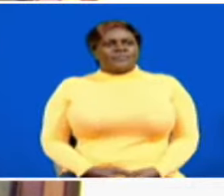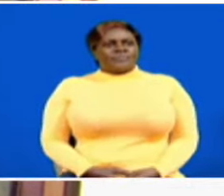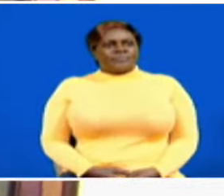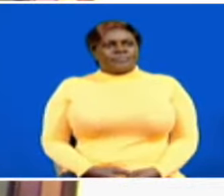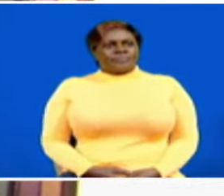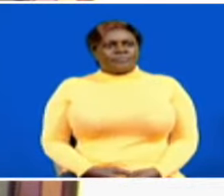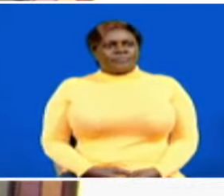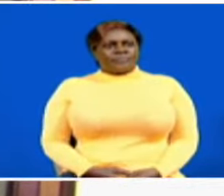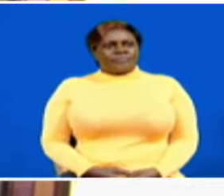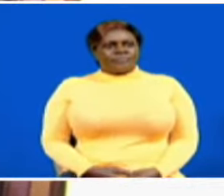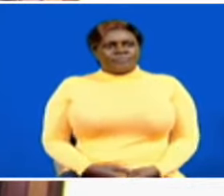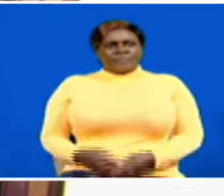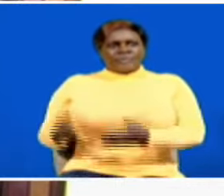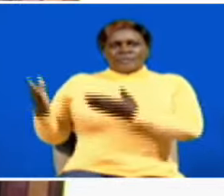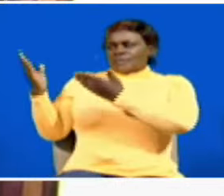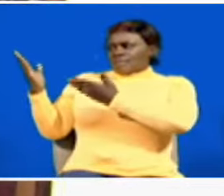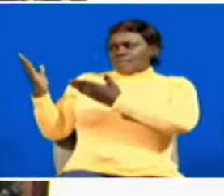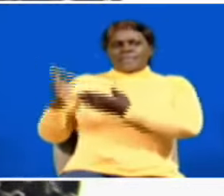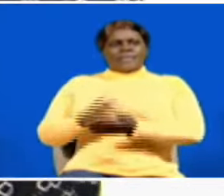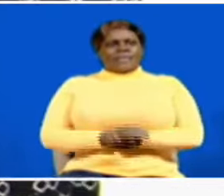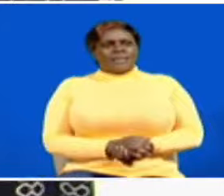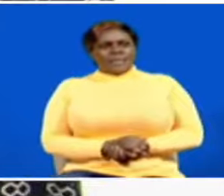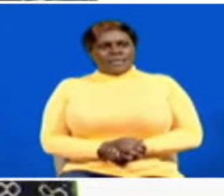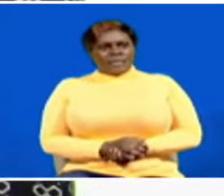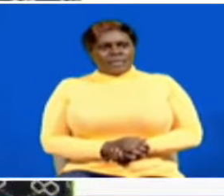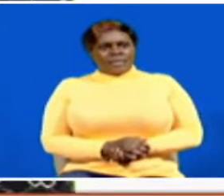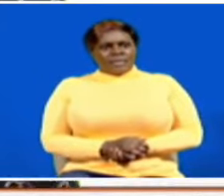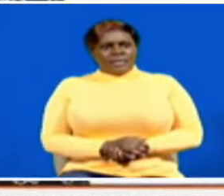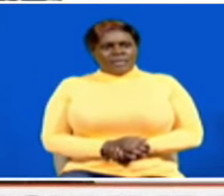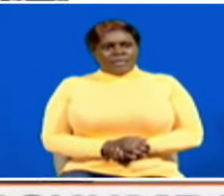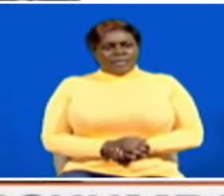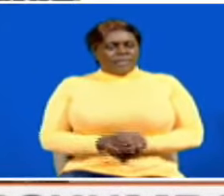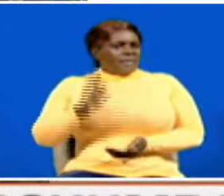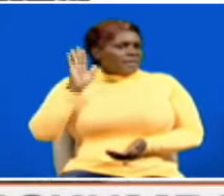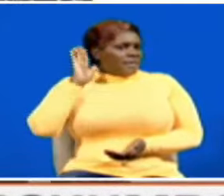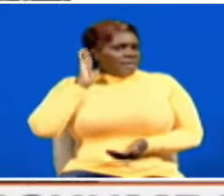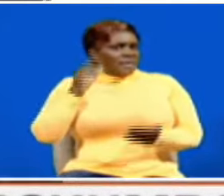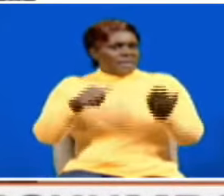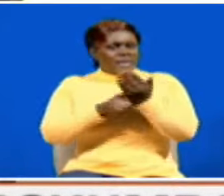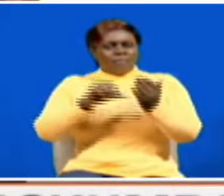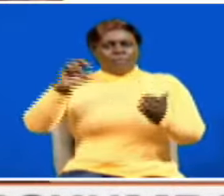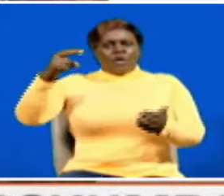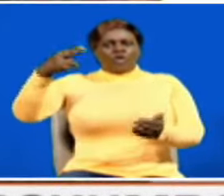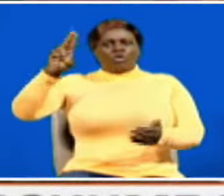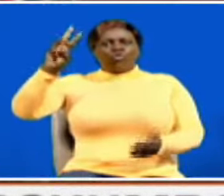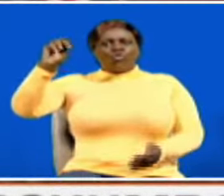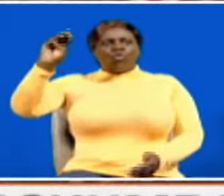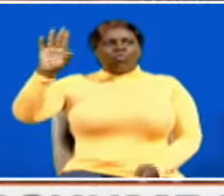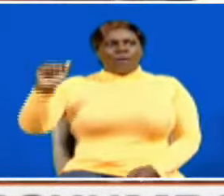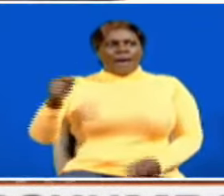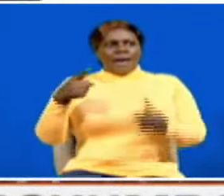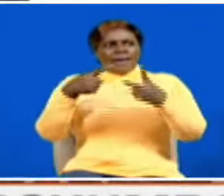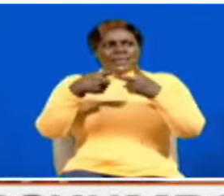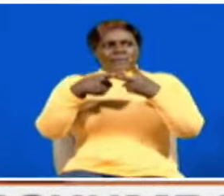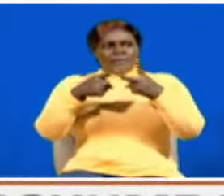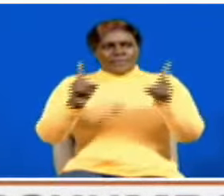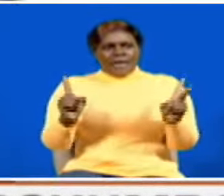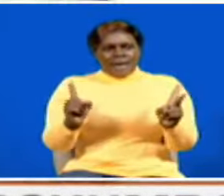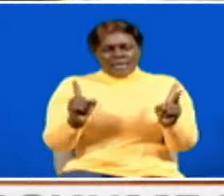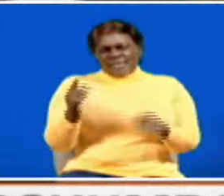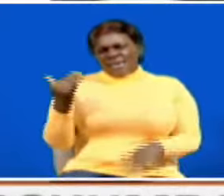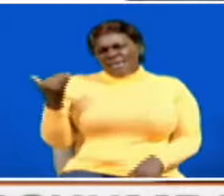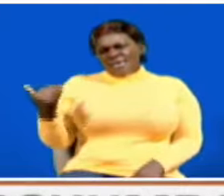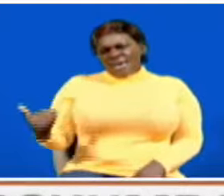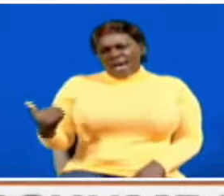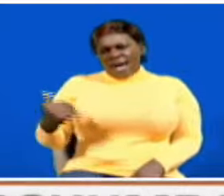Hi, how are you? Sharon Chepchumba. Wanao mwenzi utasikia wakimuita Chumba. Alianza kama kinda mdogo